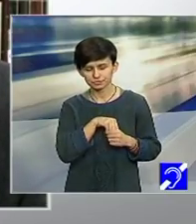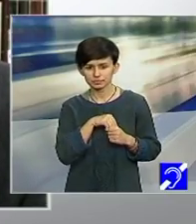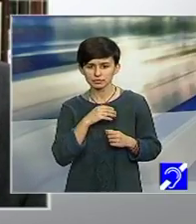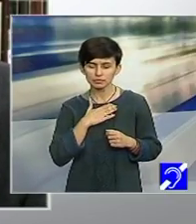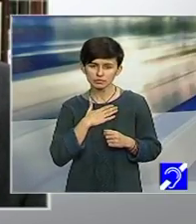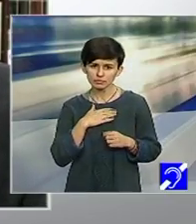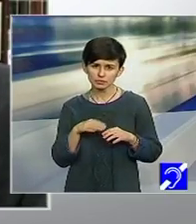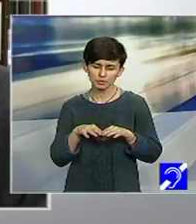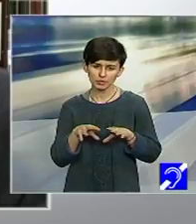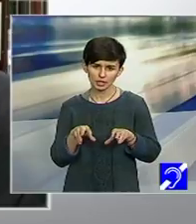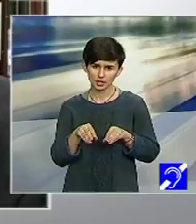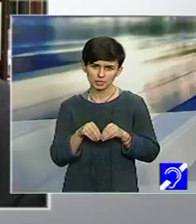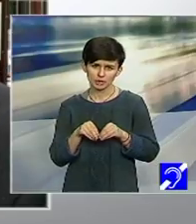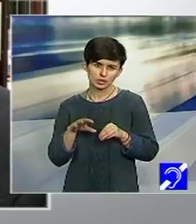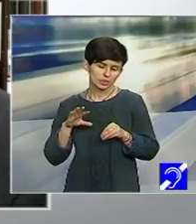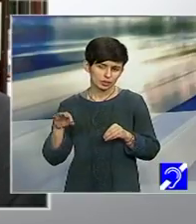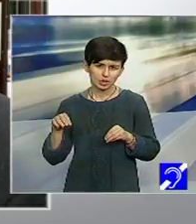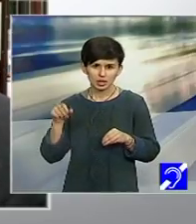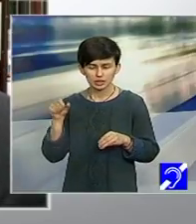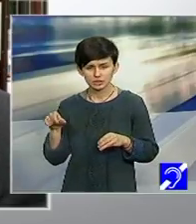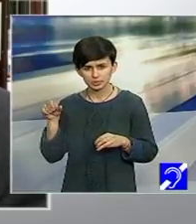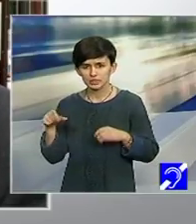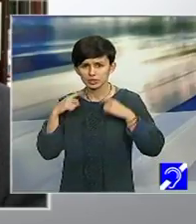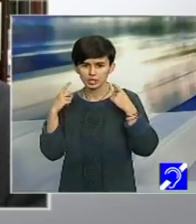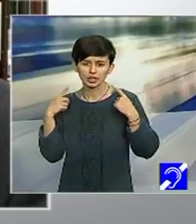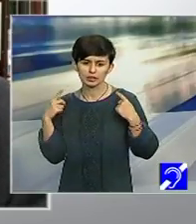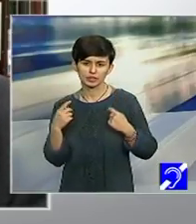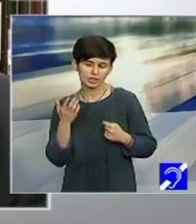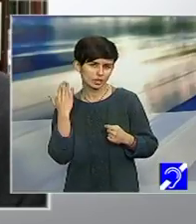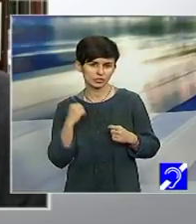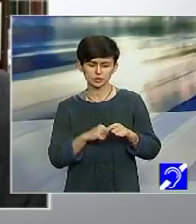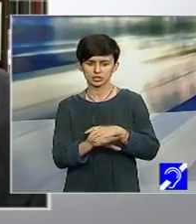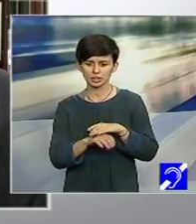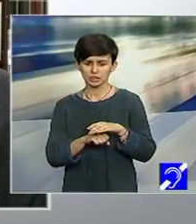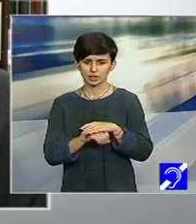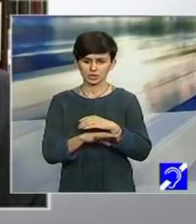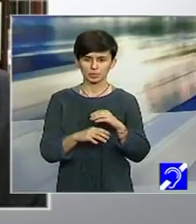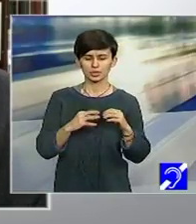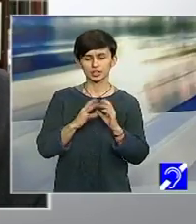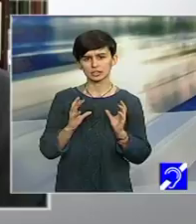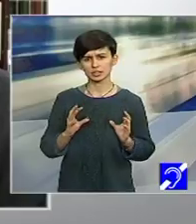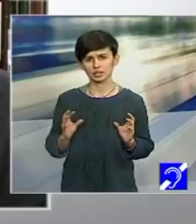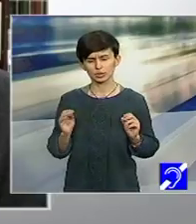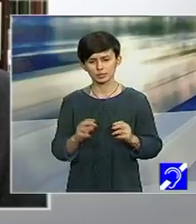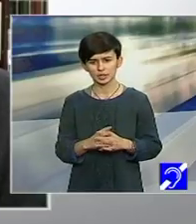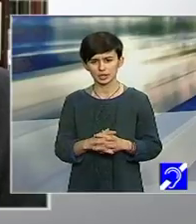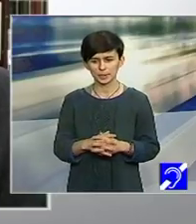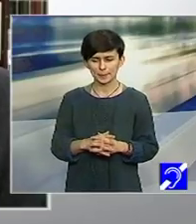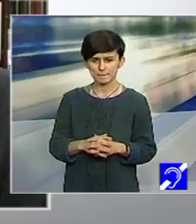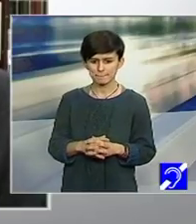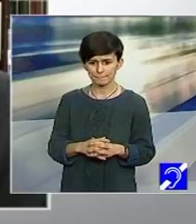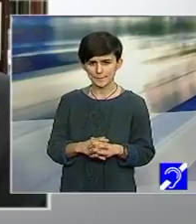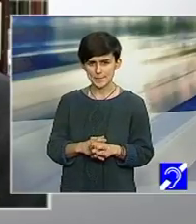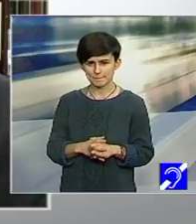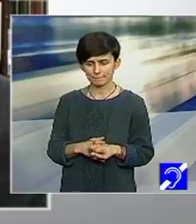alți foarte mulți evrei au fost deportați din România, Vatra Dornei, de